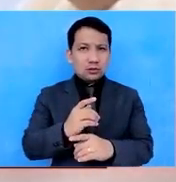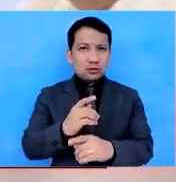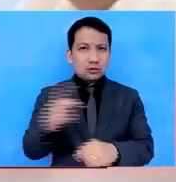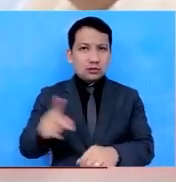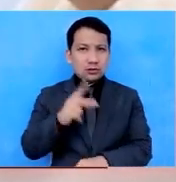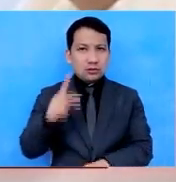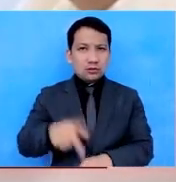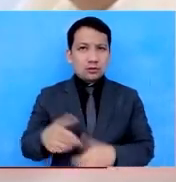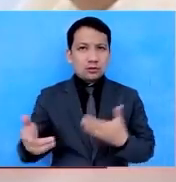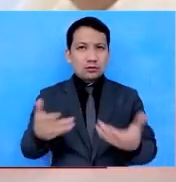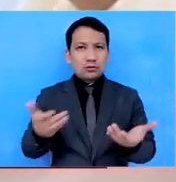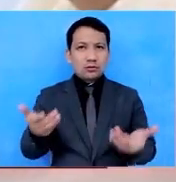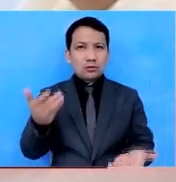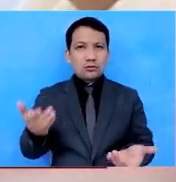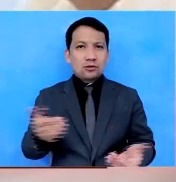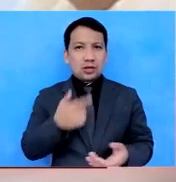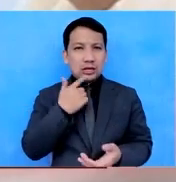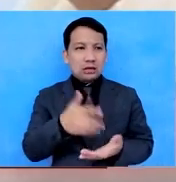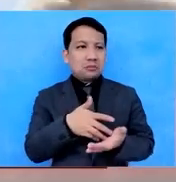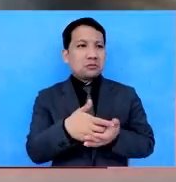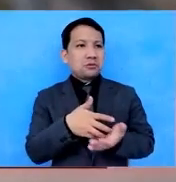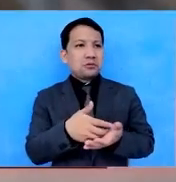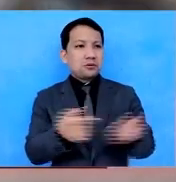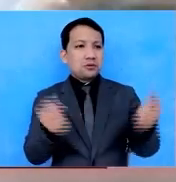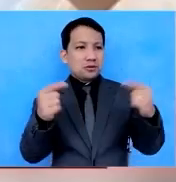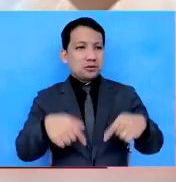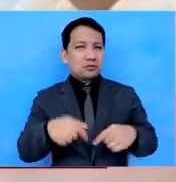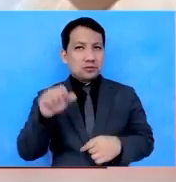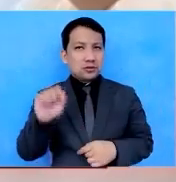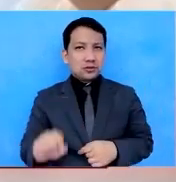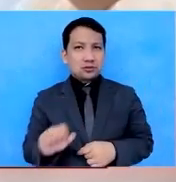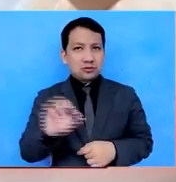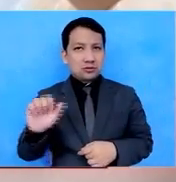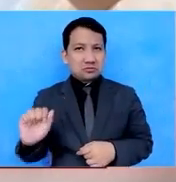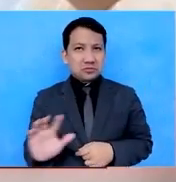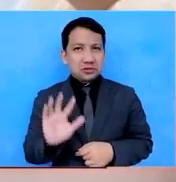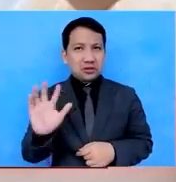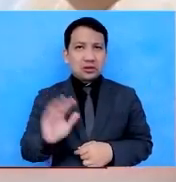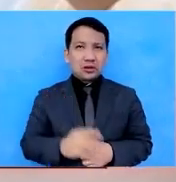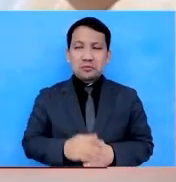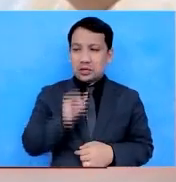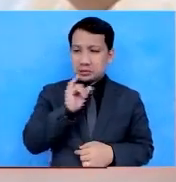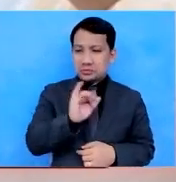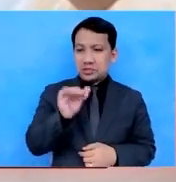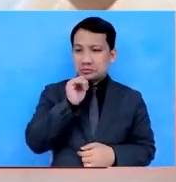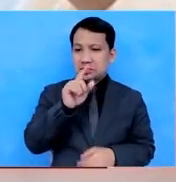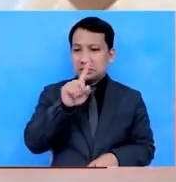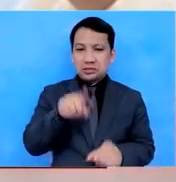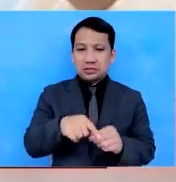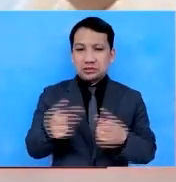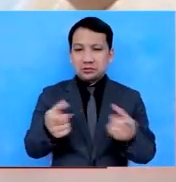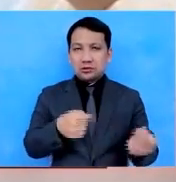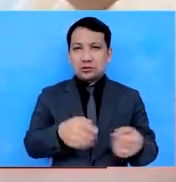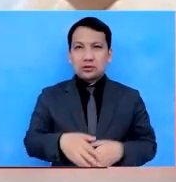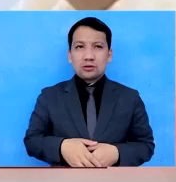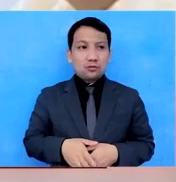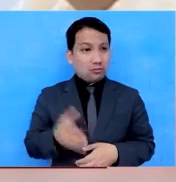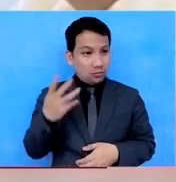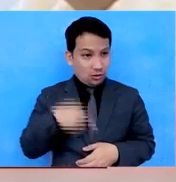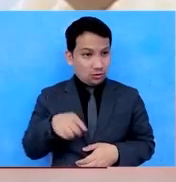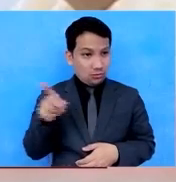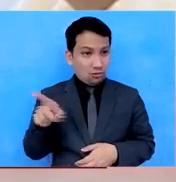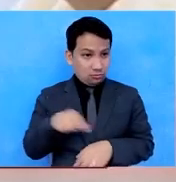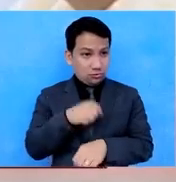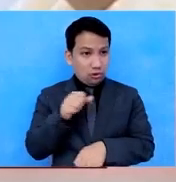Ano mangyayari sa atin? Mahihina na lang tayo dito sa Southeast Asia kapag hindi natin ginawa yun. Buti po Singapore.